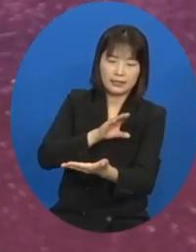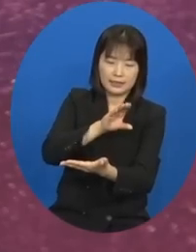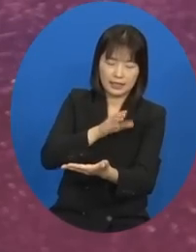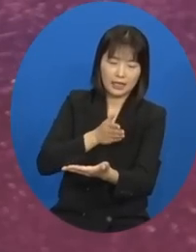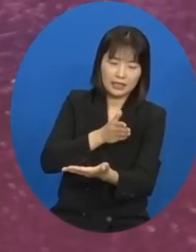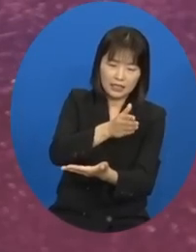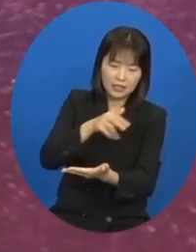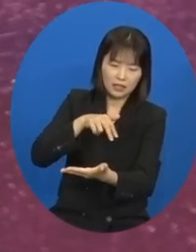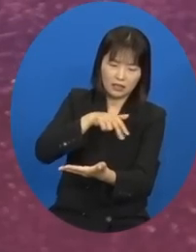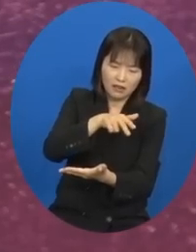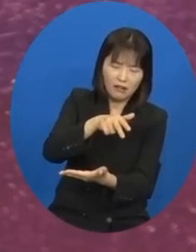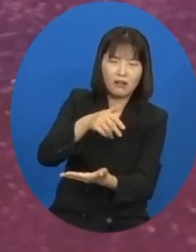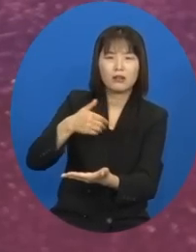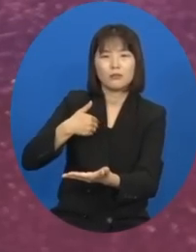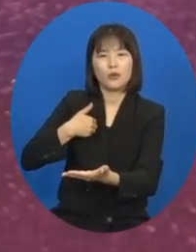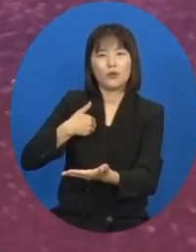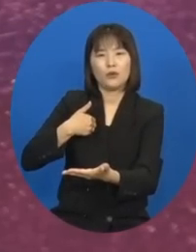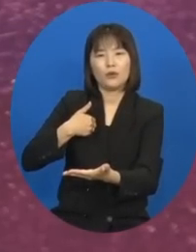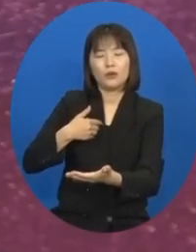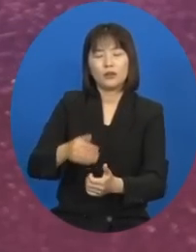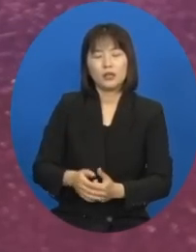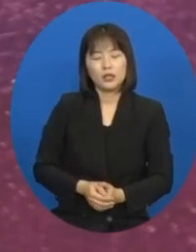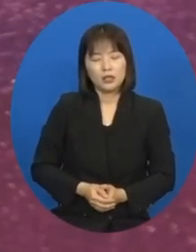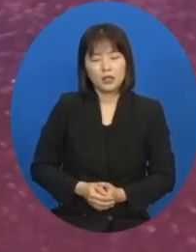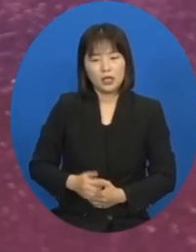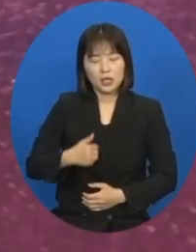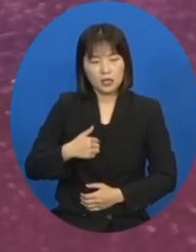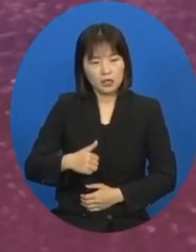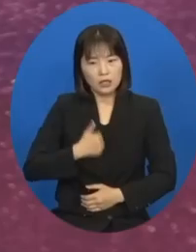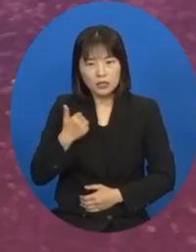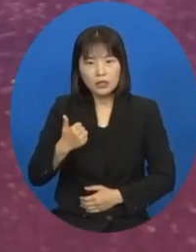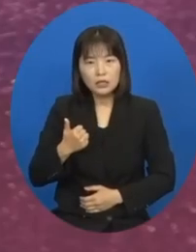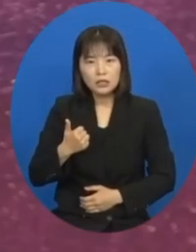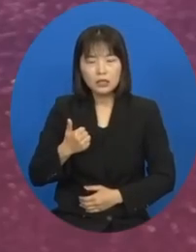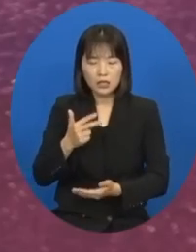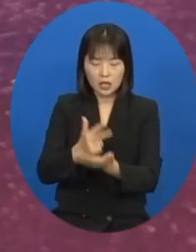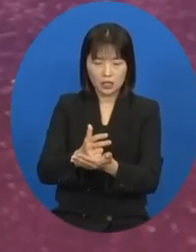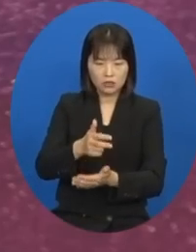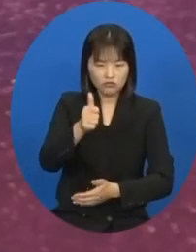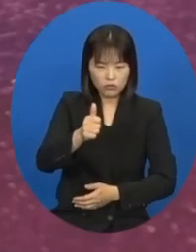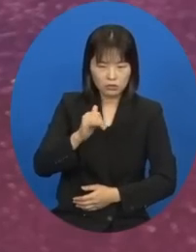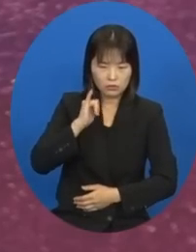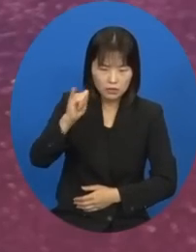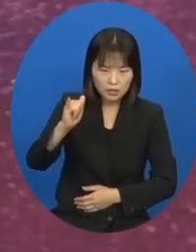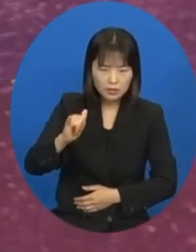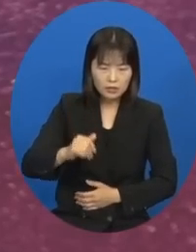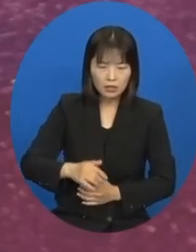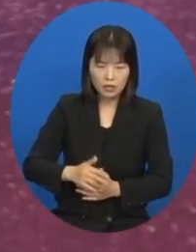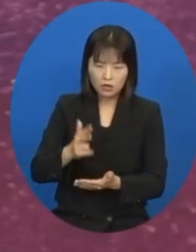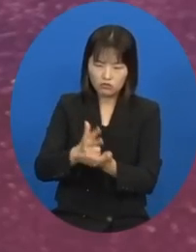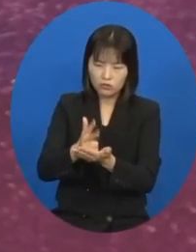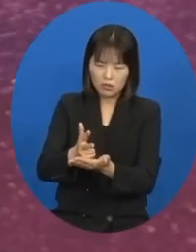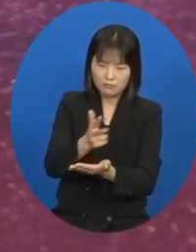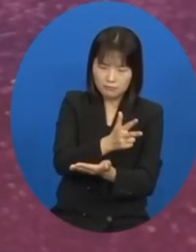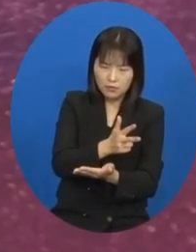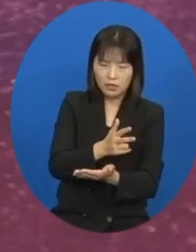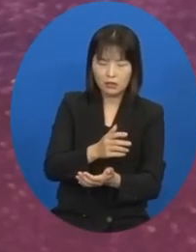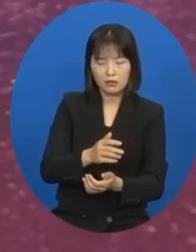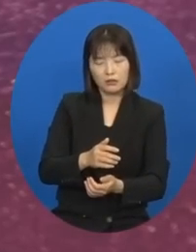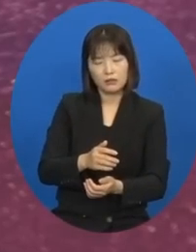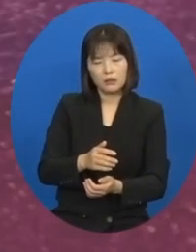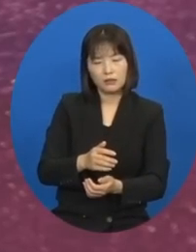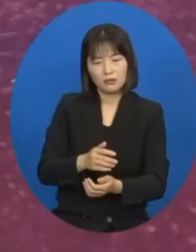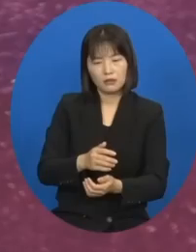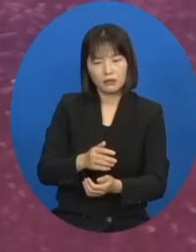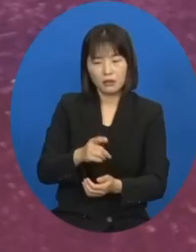가야 된다는 생각에 제가 화가 나는 거예요 아이 차주한테 전화를 해야 되나 주차를 좀 잘 해주시면 좋겠습니다 조금만 좀 뒤로